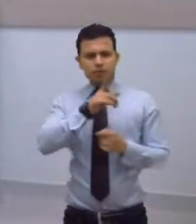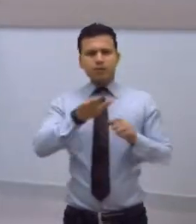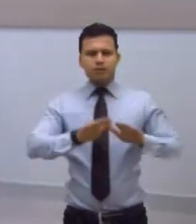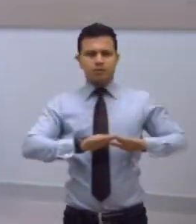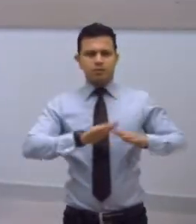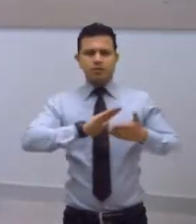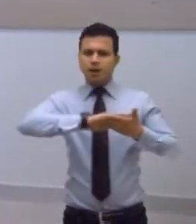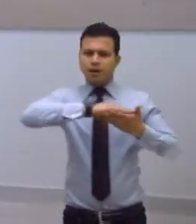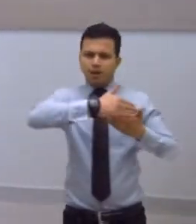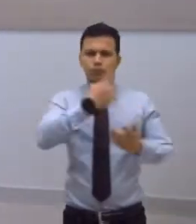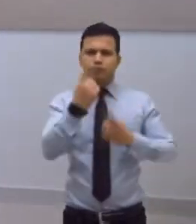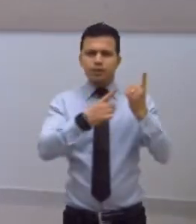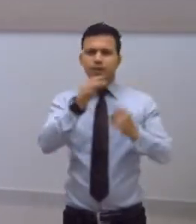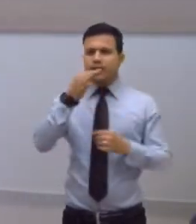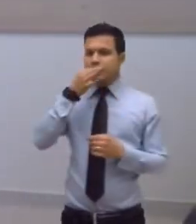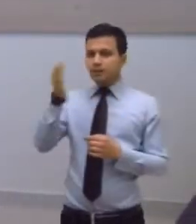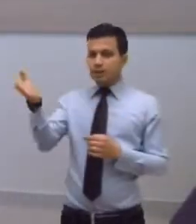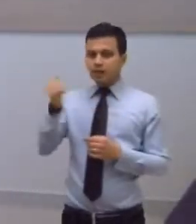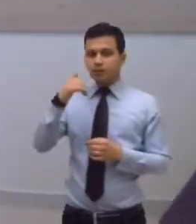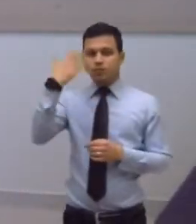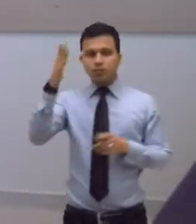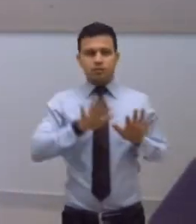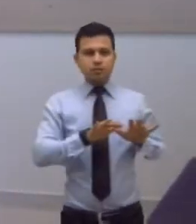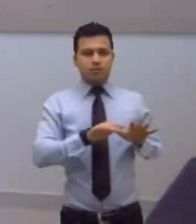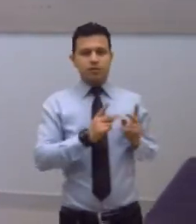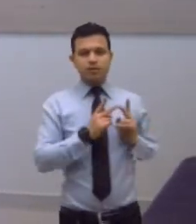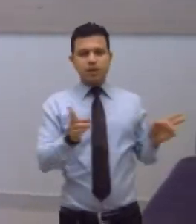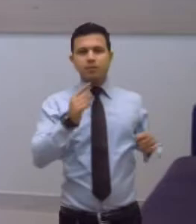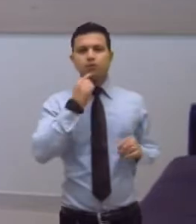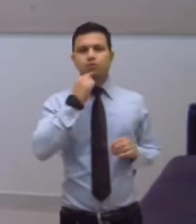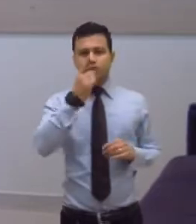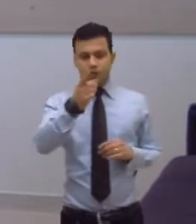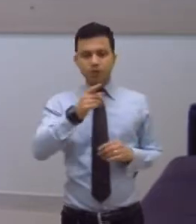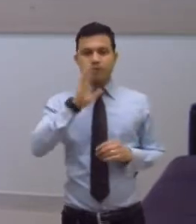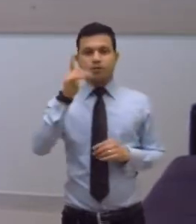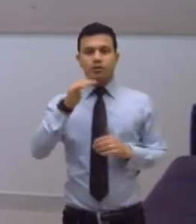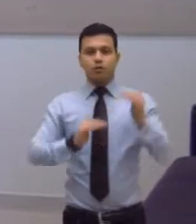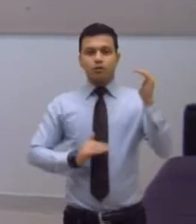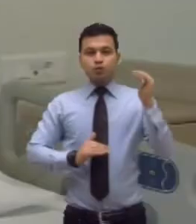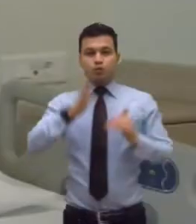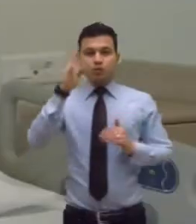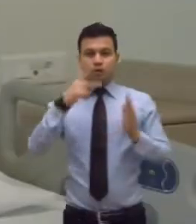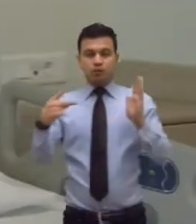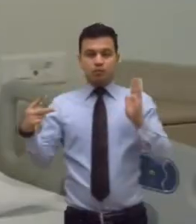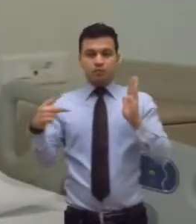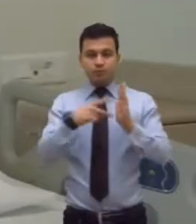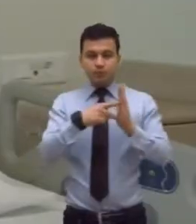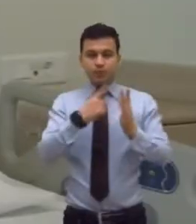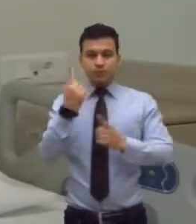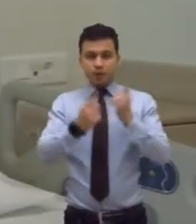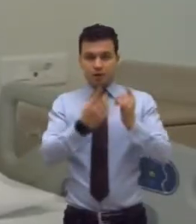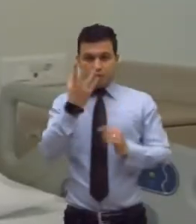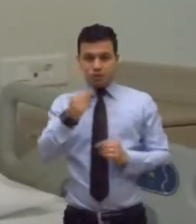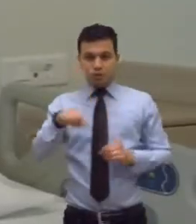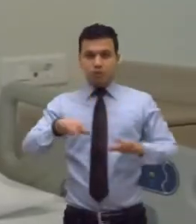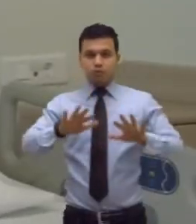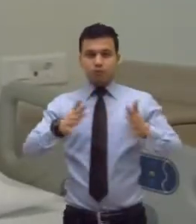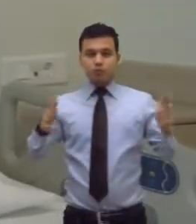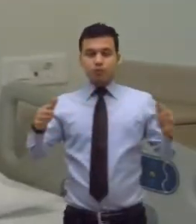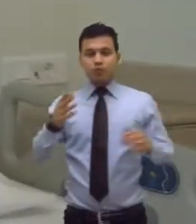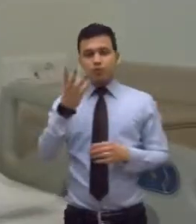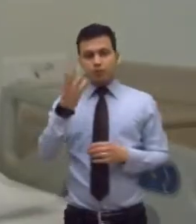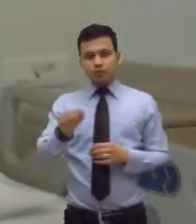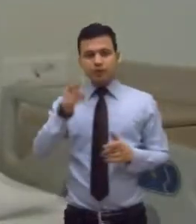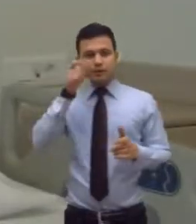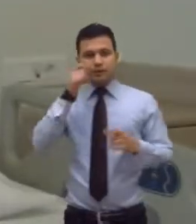sorumlu hemşiremize bilgi veriniz. Yüksek akımla çalışan cihazların kullanılması güvenlik açısından uygun